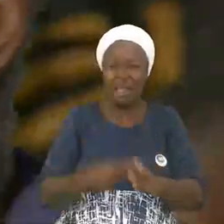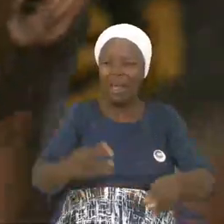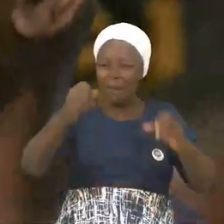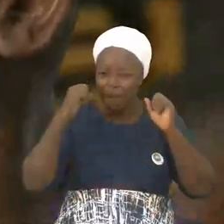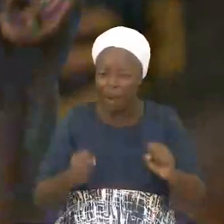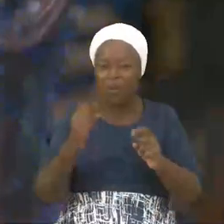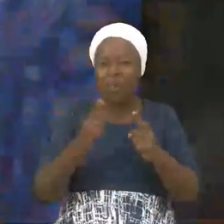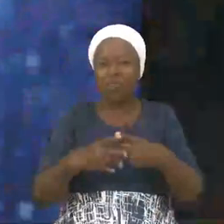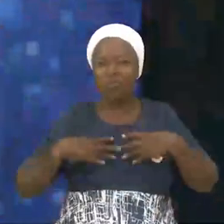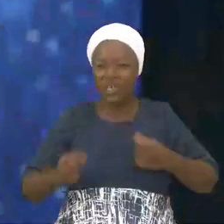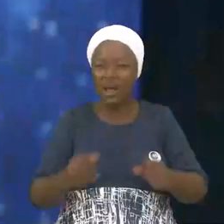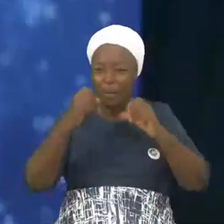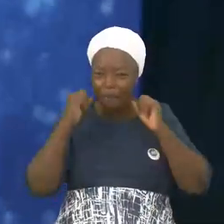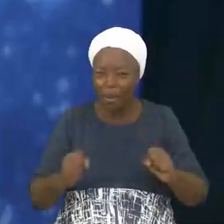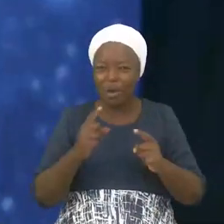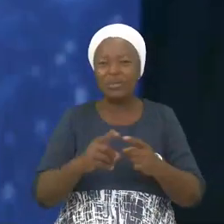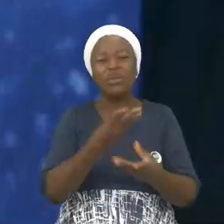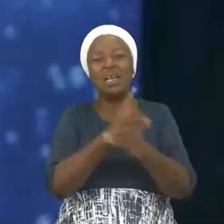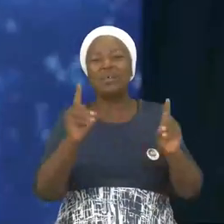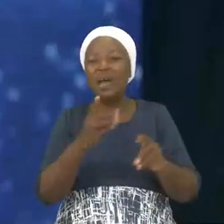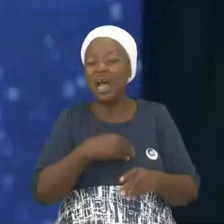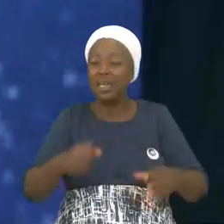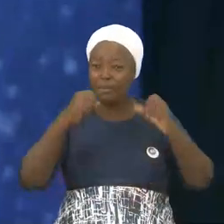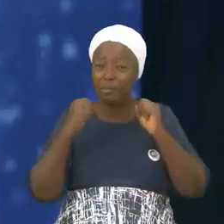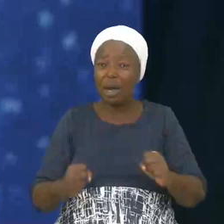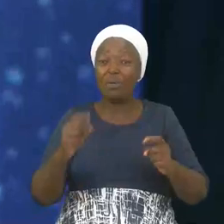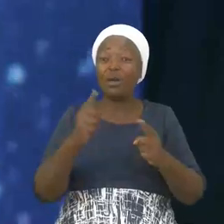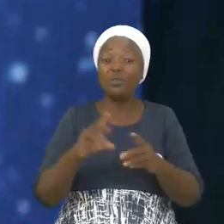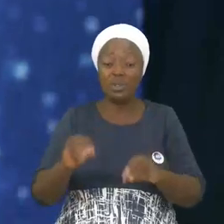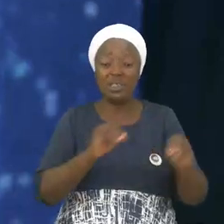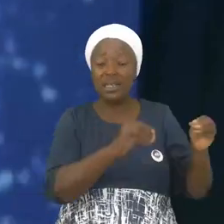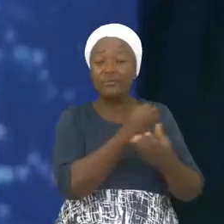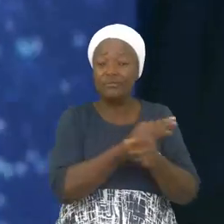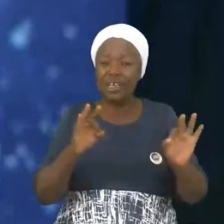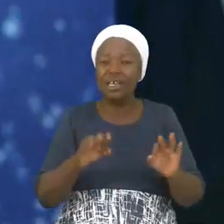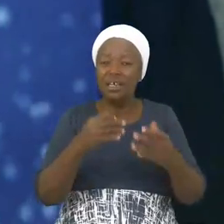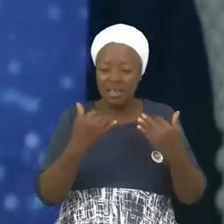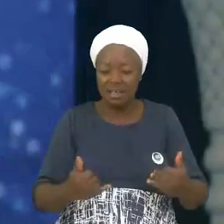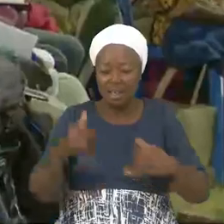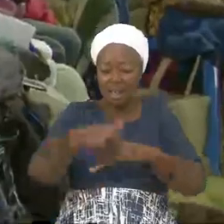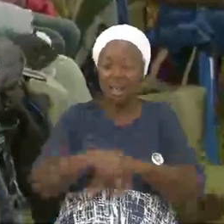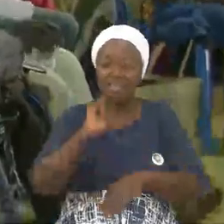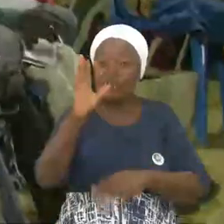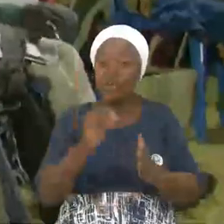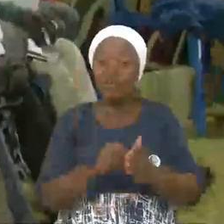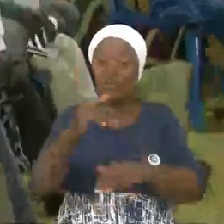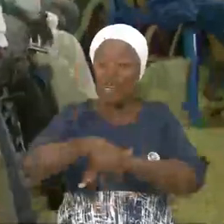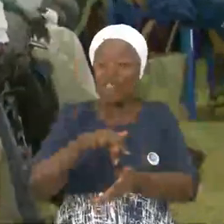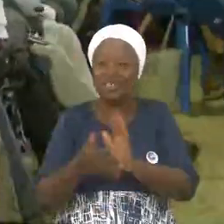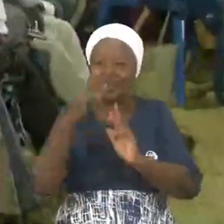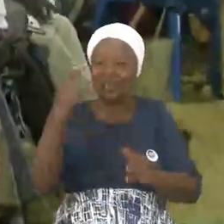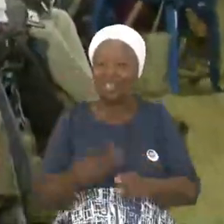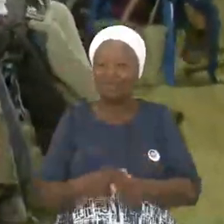temps de rafraîchissement aussi est venu pour toi. La puissance pour te guérir, la puissance pour te délivrer et la puissance